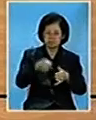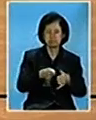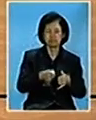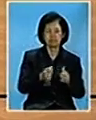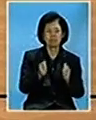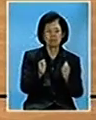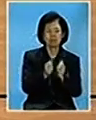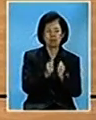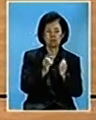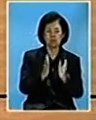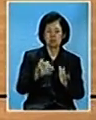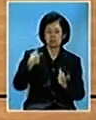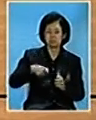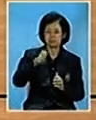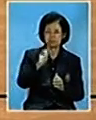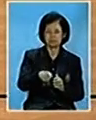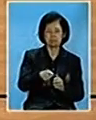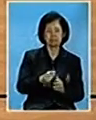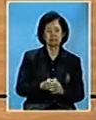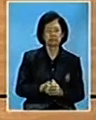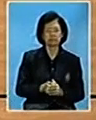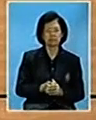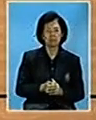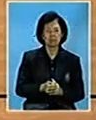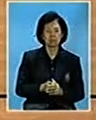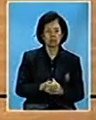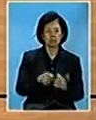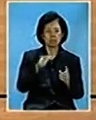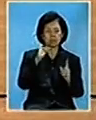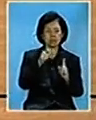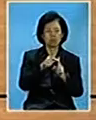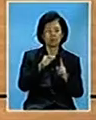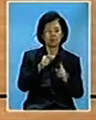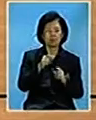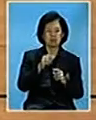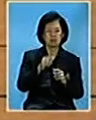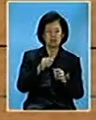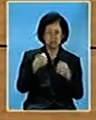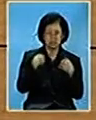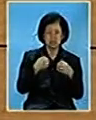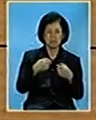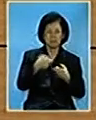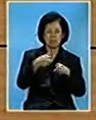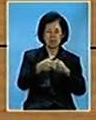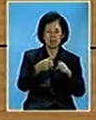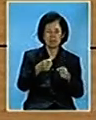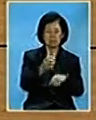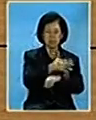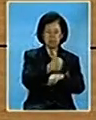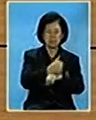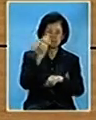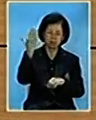ลาการศาลรัฐธรรมนูญโดยเฉพาะในช่วงเหตุการณ์วิกฤตทางการเมืองที่ผ่านมา